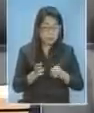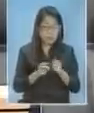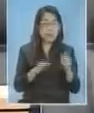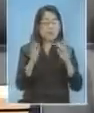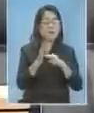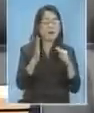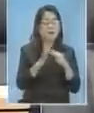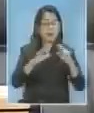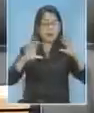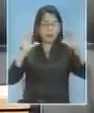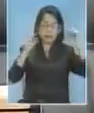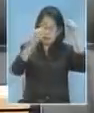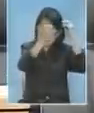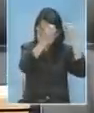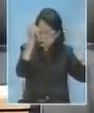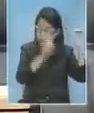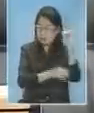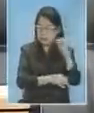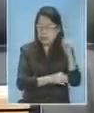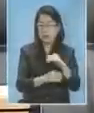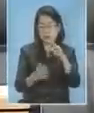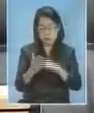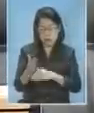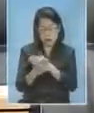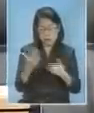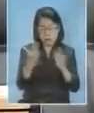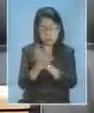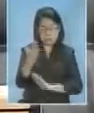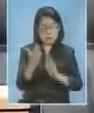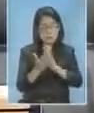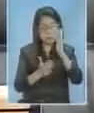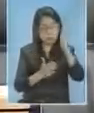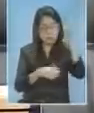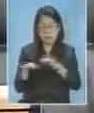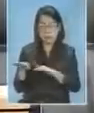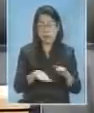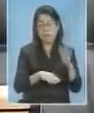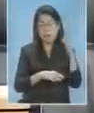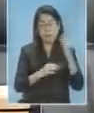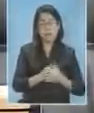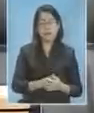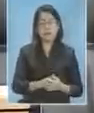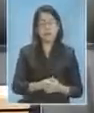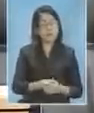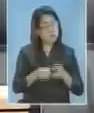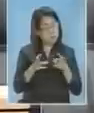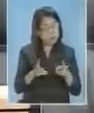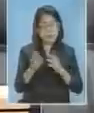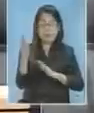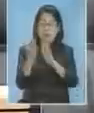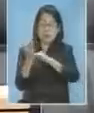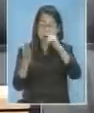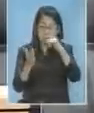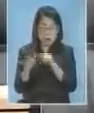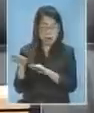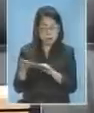ทัศน์และไม่เตรียมประเทศให้พร้อมการเตรียมประเทศให้พร้อมนั้นต้องดูความท้าท